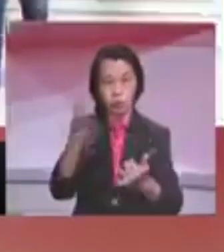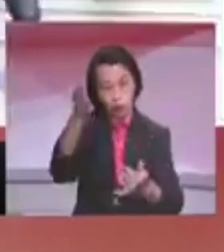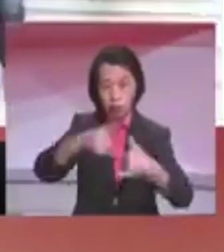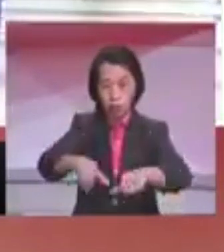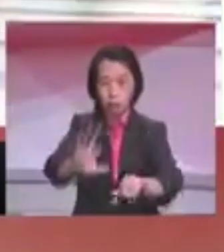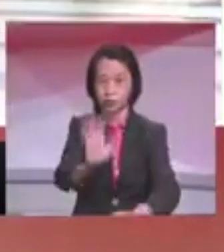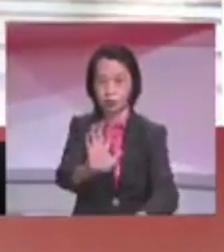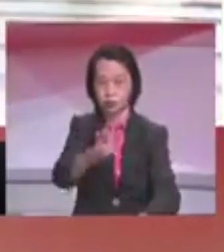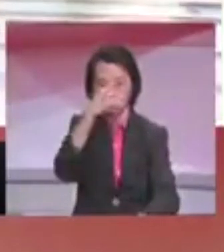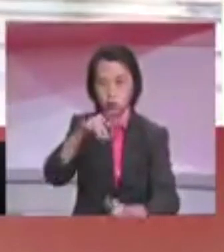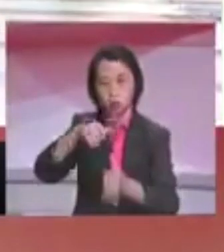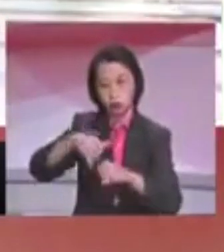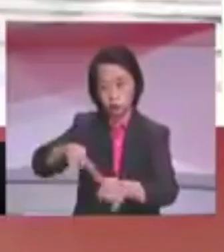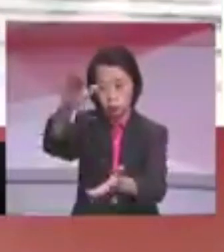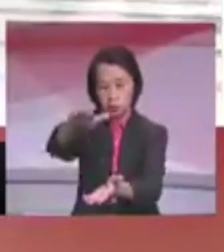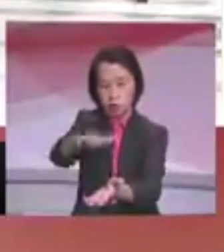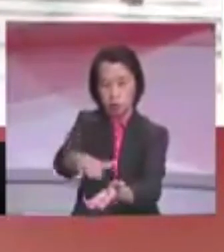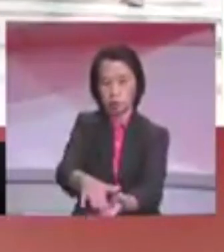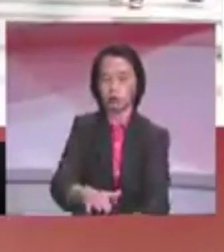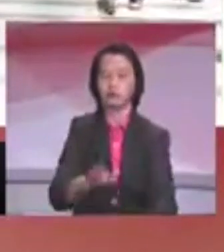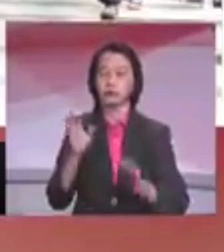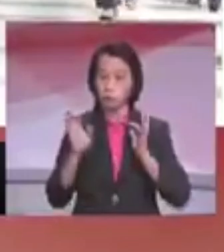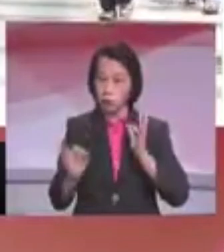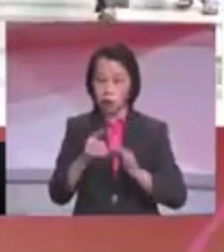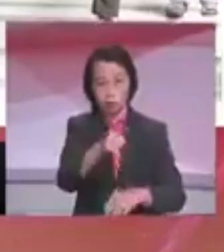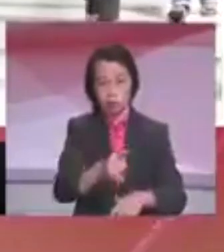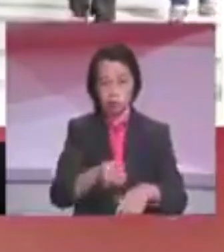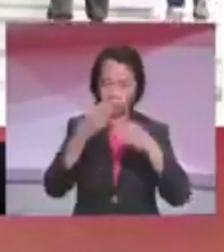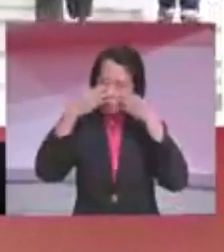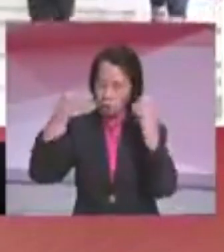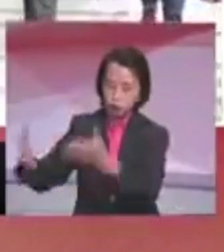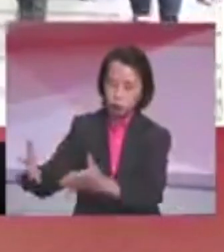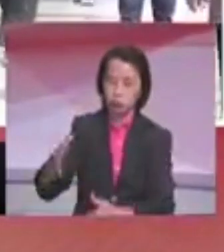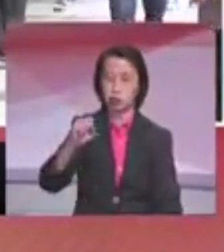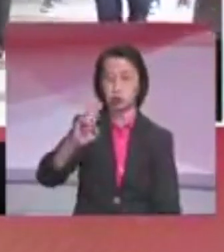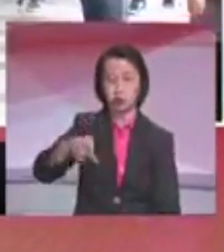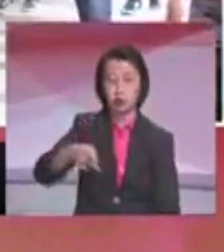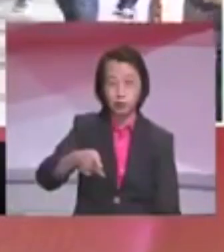berterusan untuk terus turun. Jika kita melanggar SOP, tidak ada